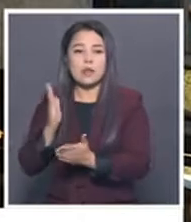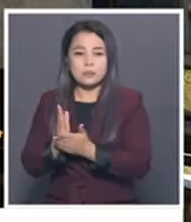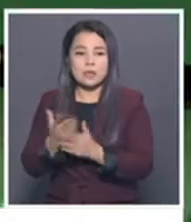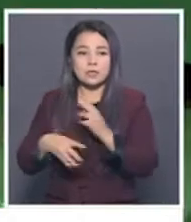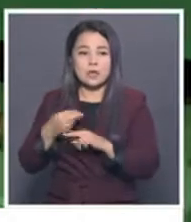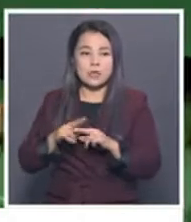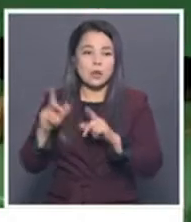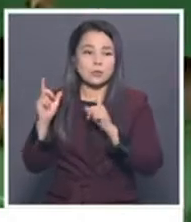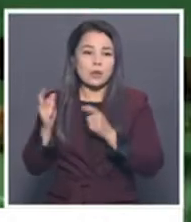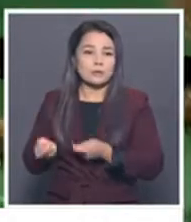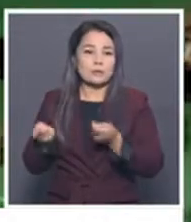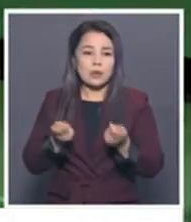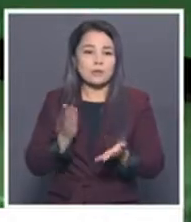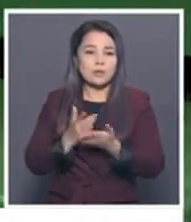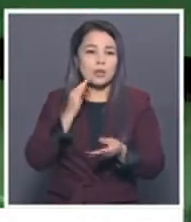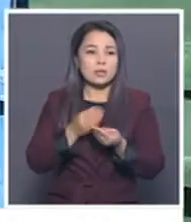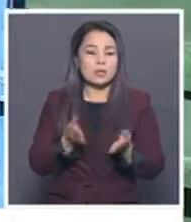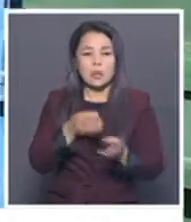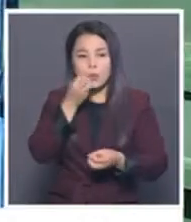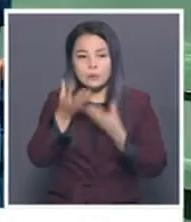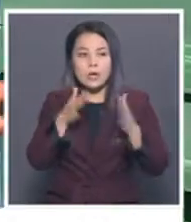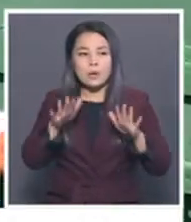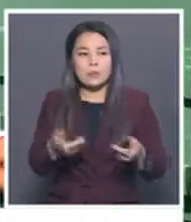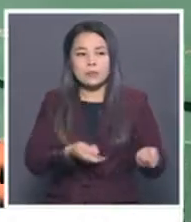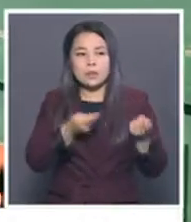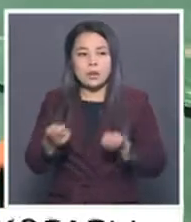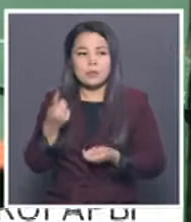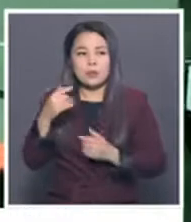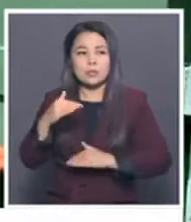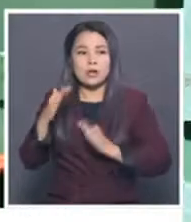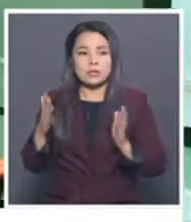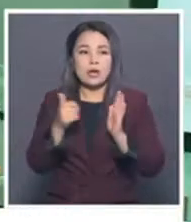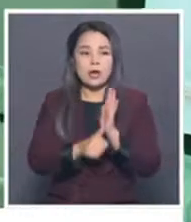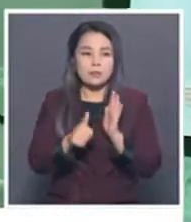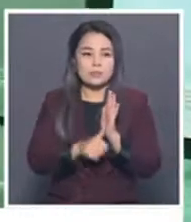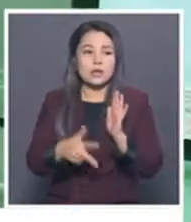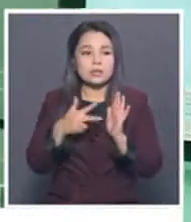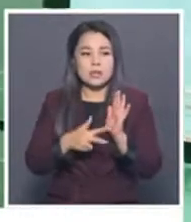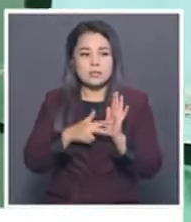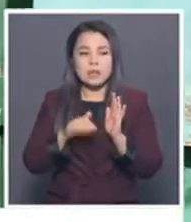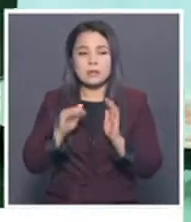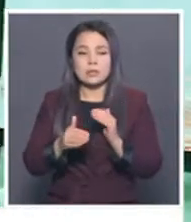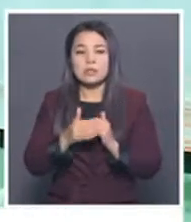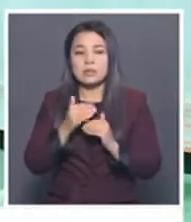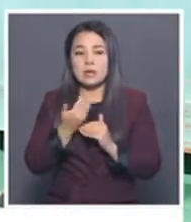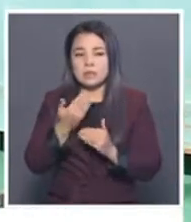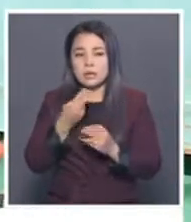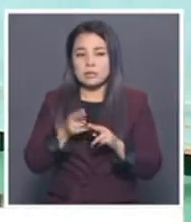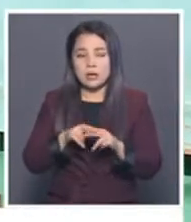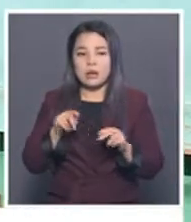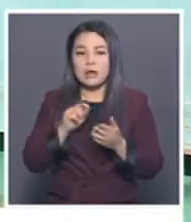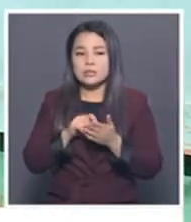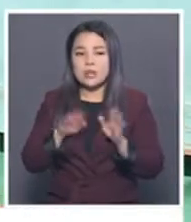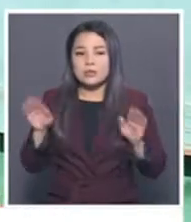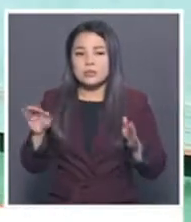тіркемелеріне тиеп алып, гүлді аумақтарға келіп тұрақтайды. Мынадай бір жәшіктің ішінде 60-80 мыңға дейін ара болады. Әр маусым сайын